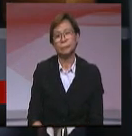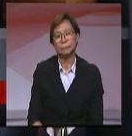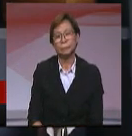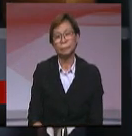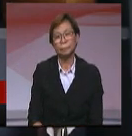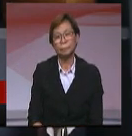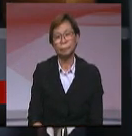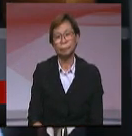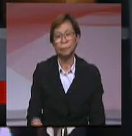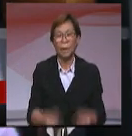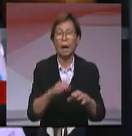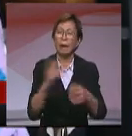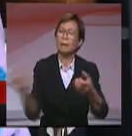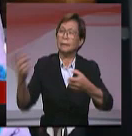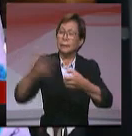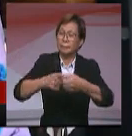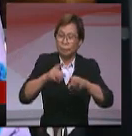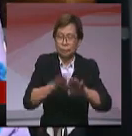Mengenai berita palsu,